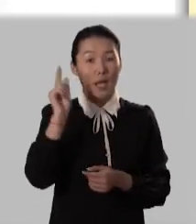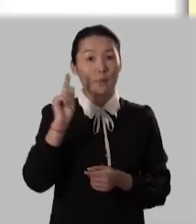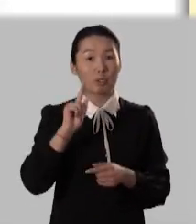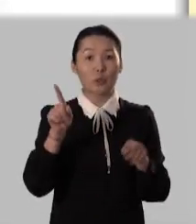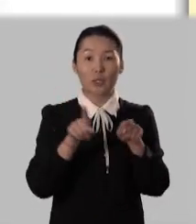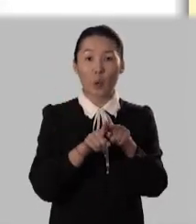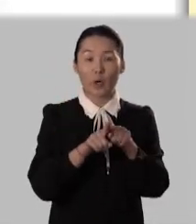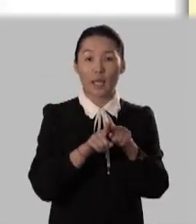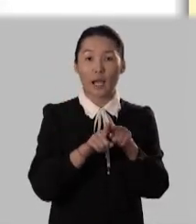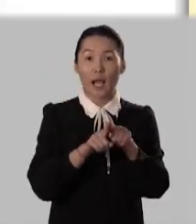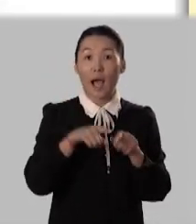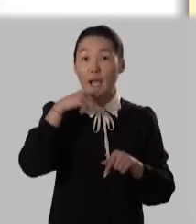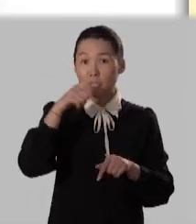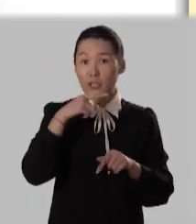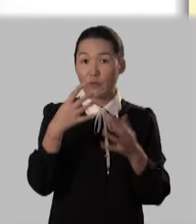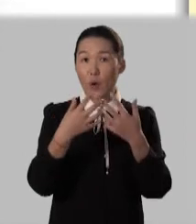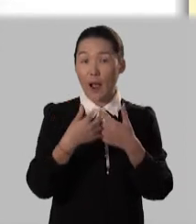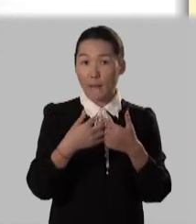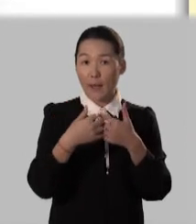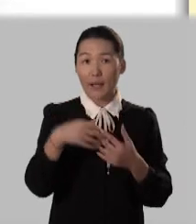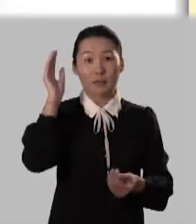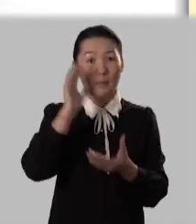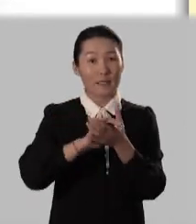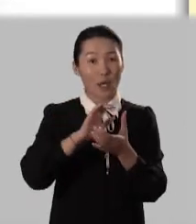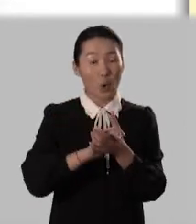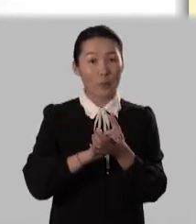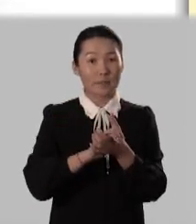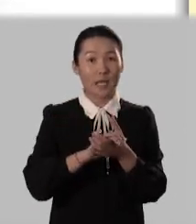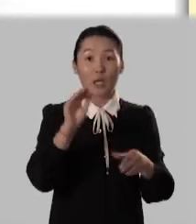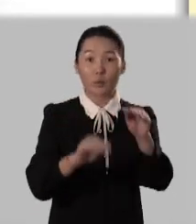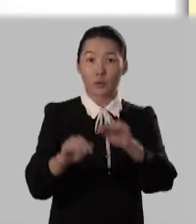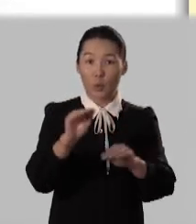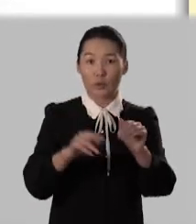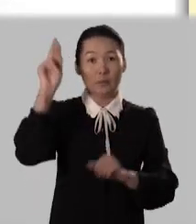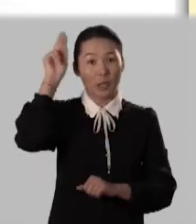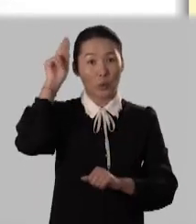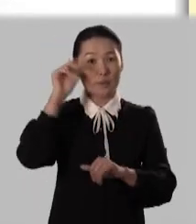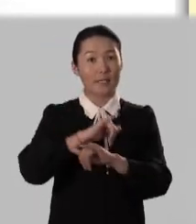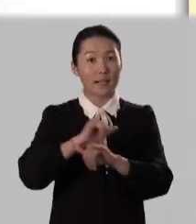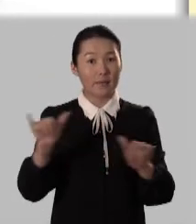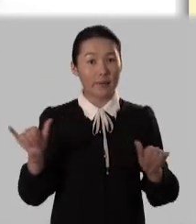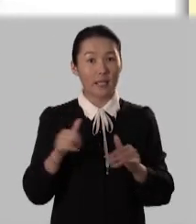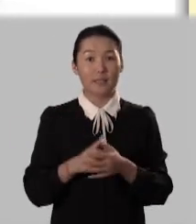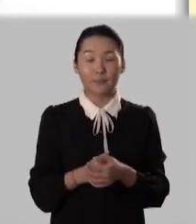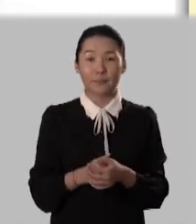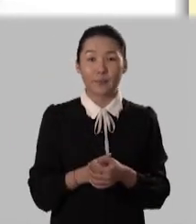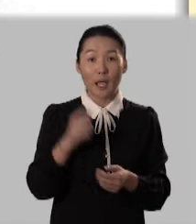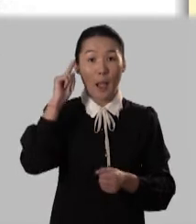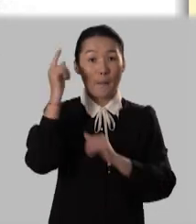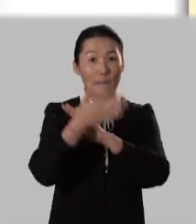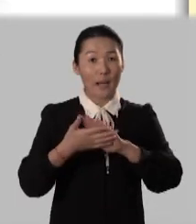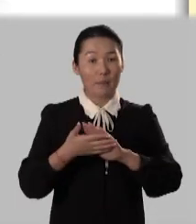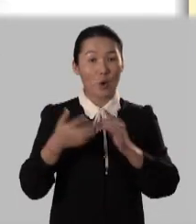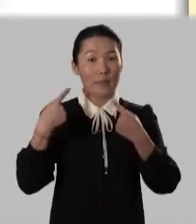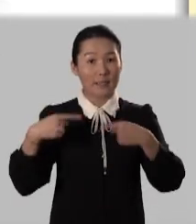аппарат познакомимся с его устройством и научимся его развивать поймем различия